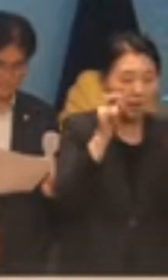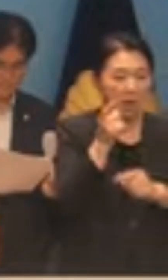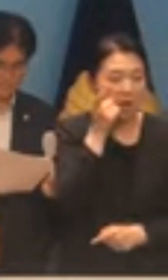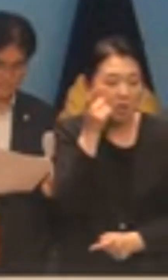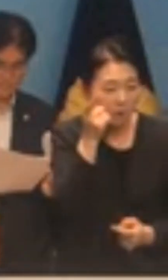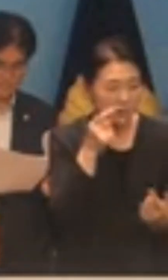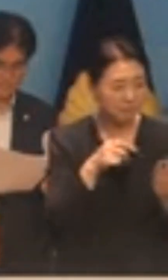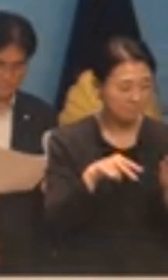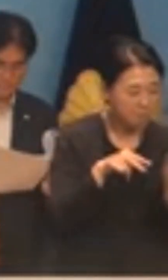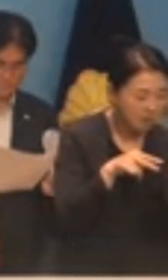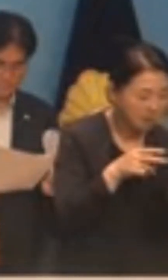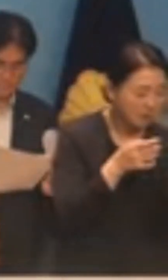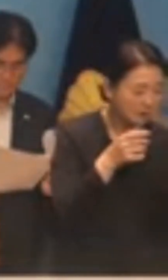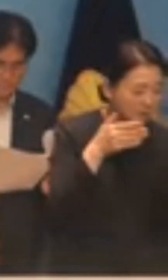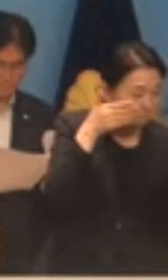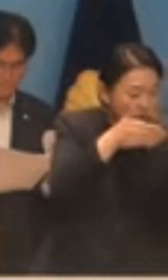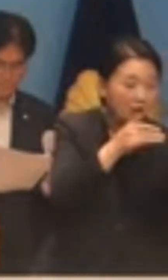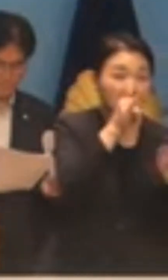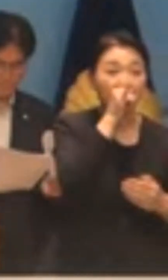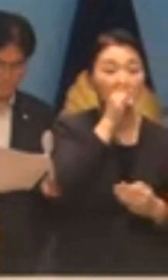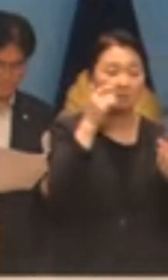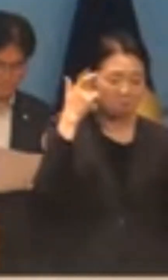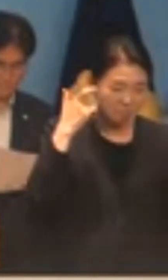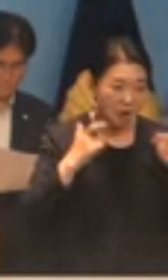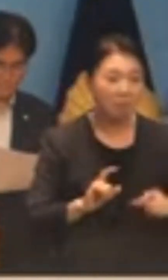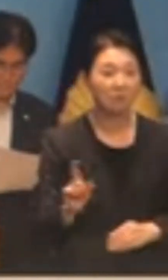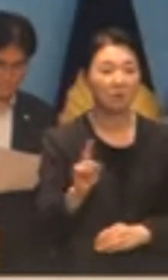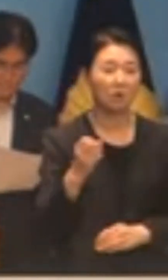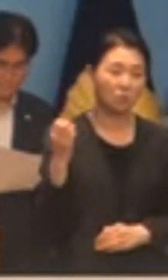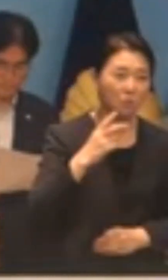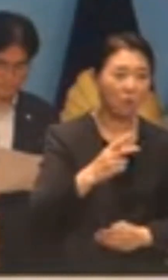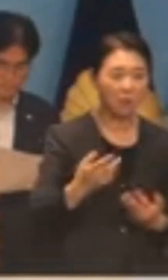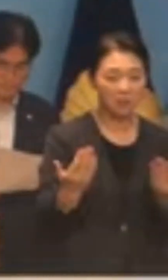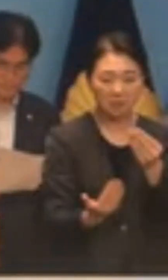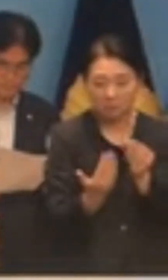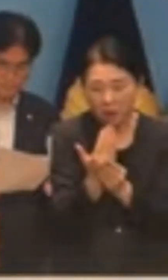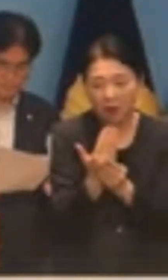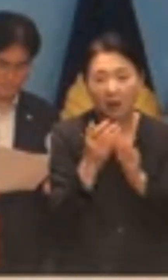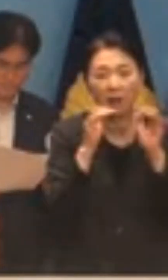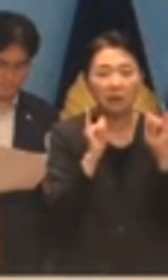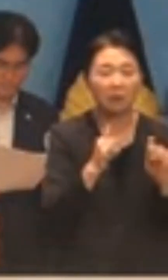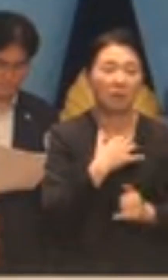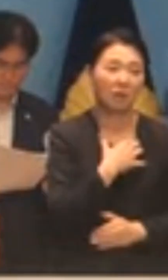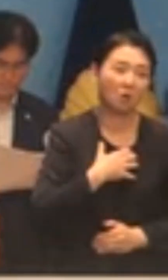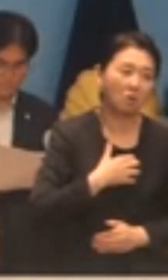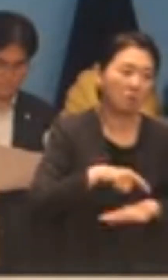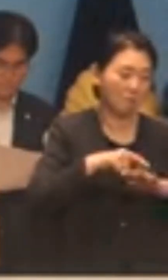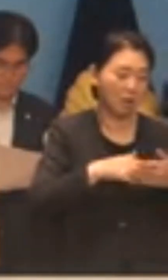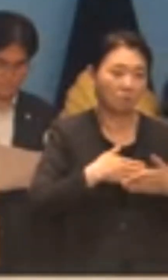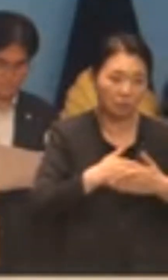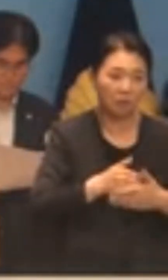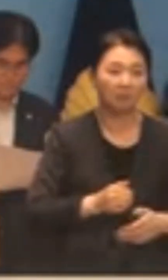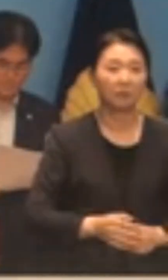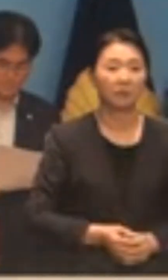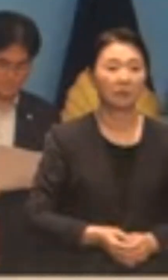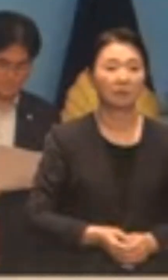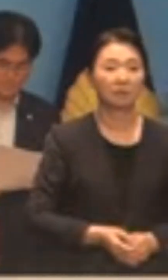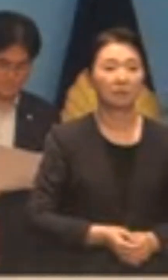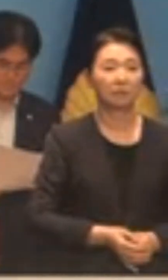휴대폰에서 눈을 떼지 못했습니다. 밤새 또 어떤 일이 벌어질지 모른다는 불안감